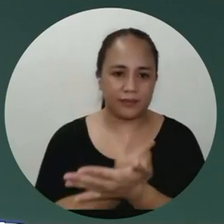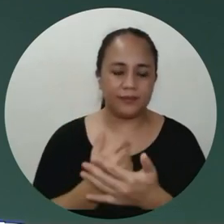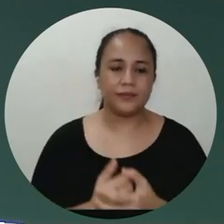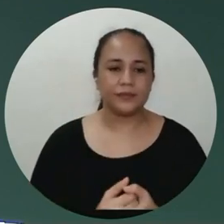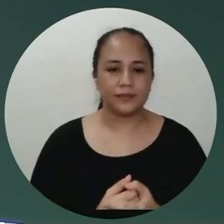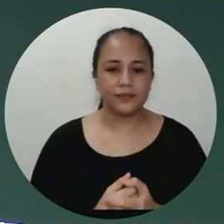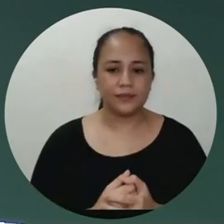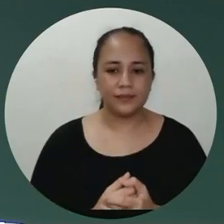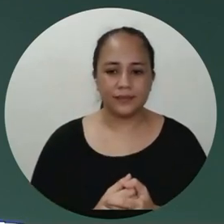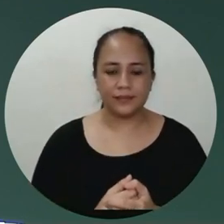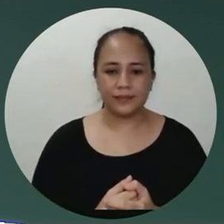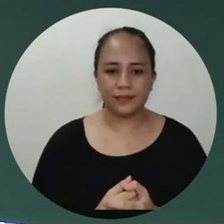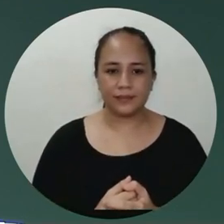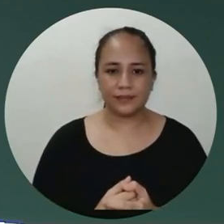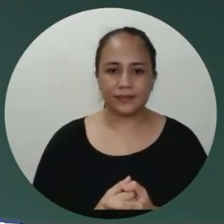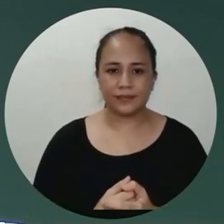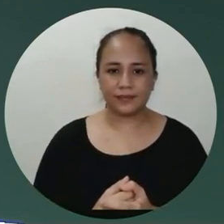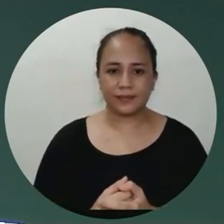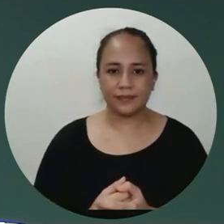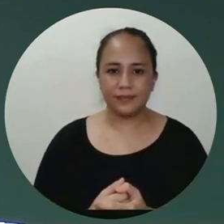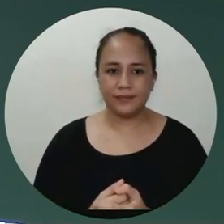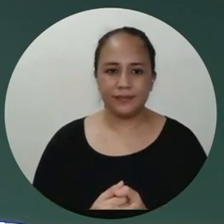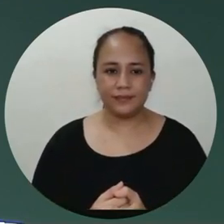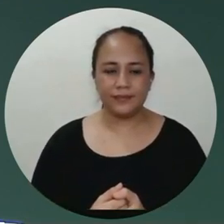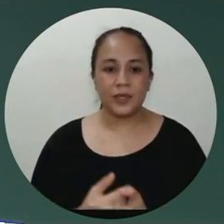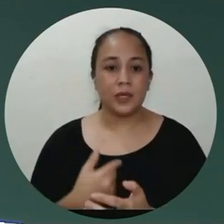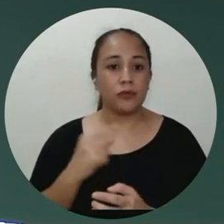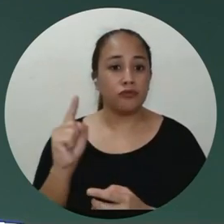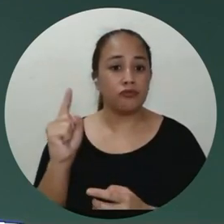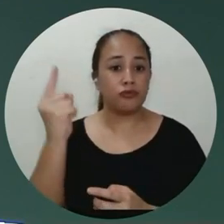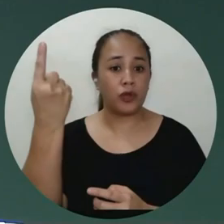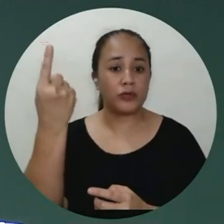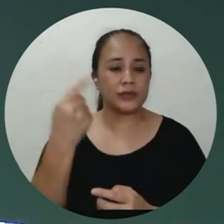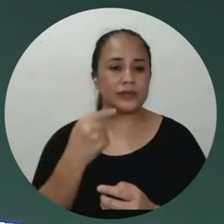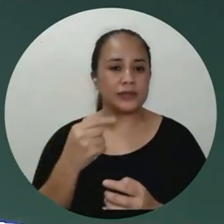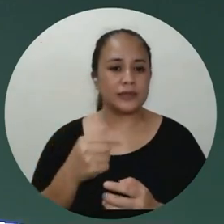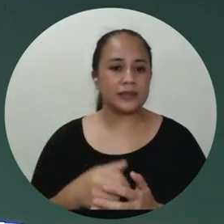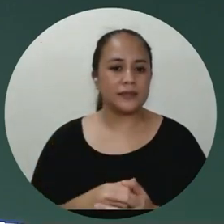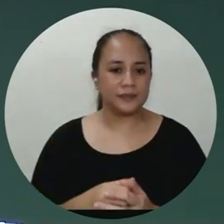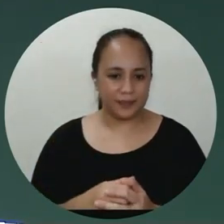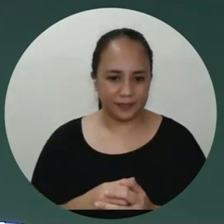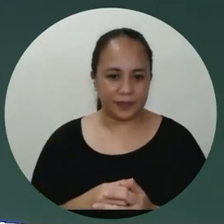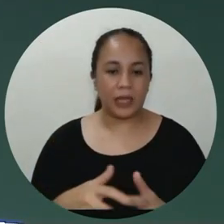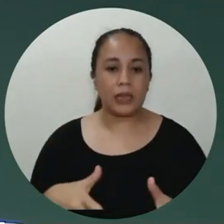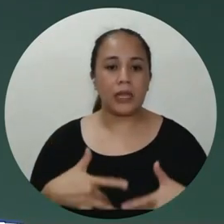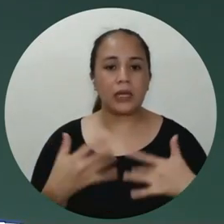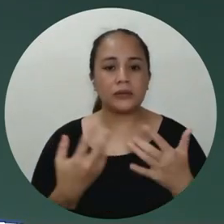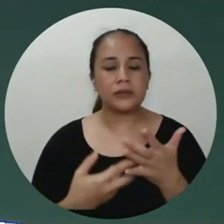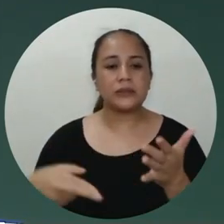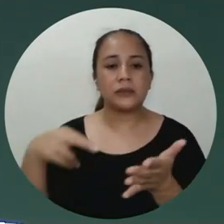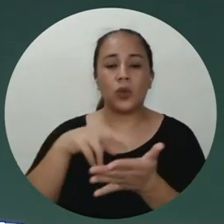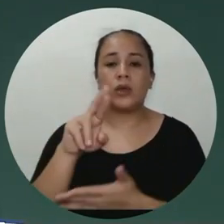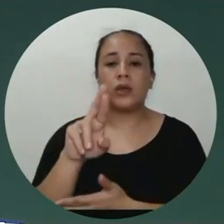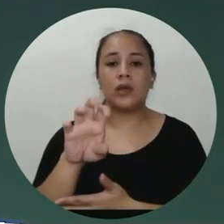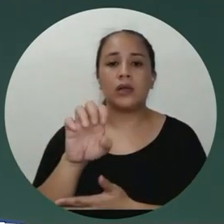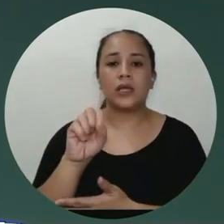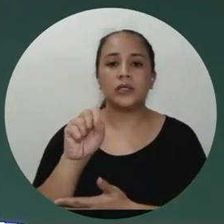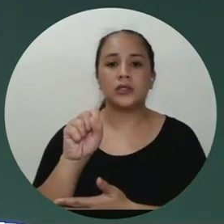생명근 말씀 회복입니다. So first, it is the life-staking restoration of the word. 자,